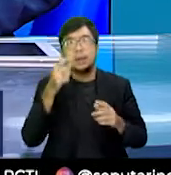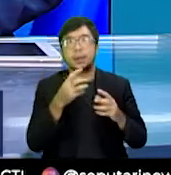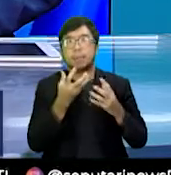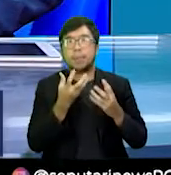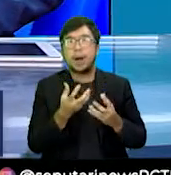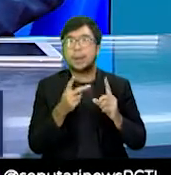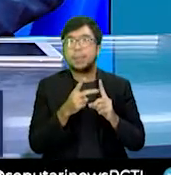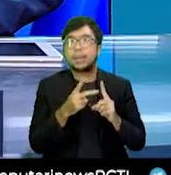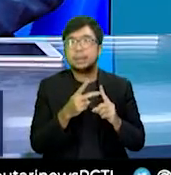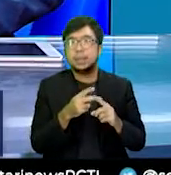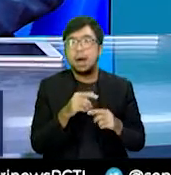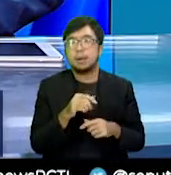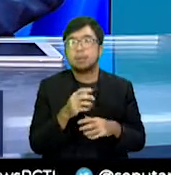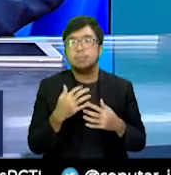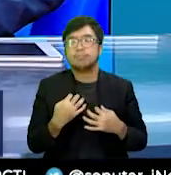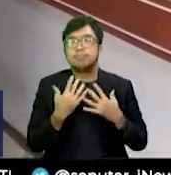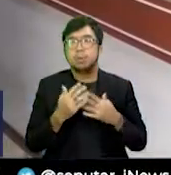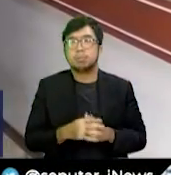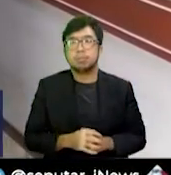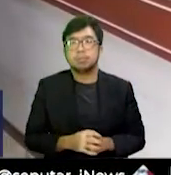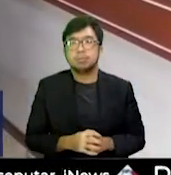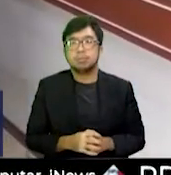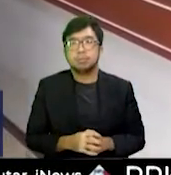data pendukungnya.